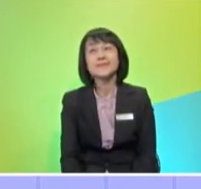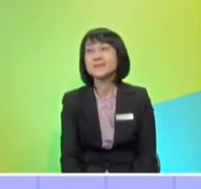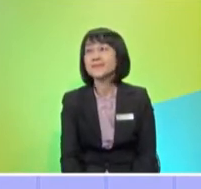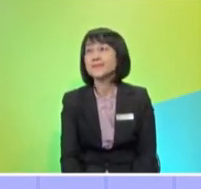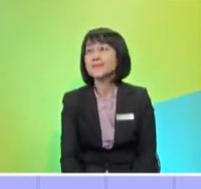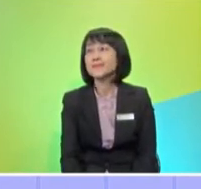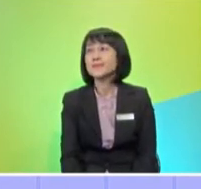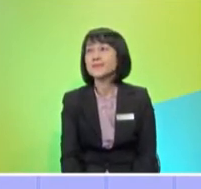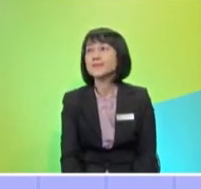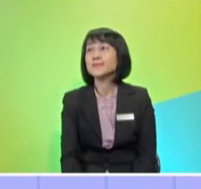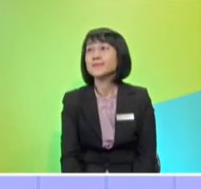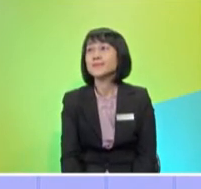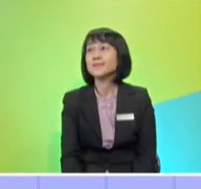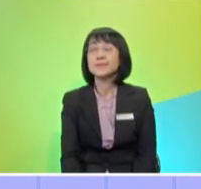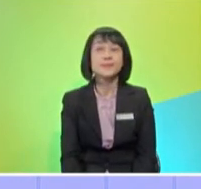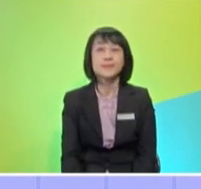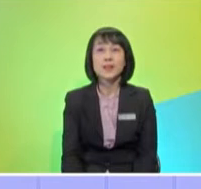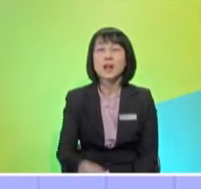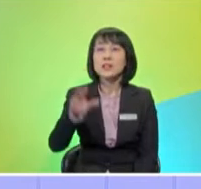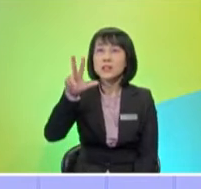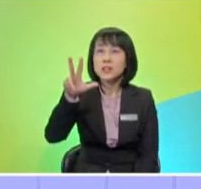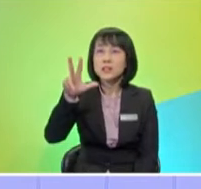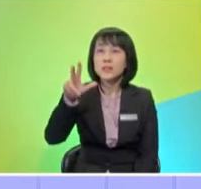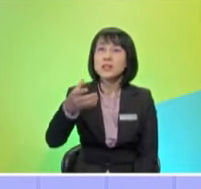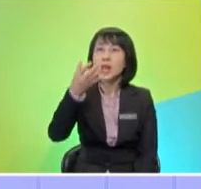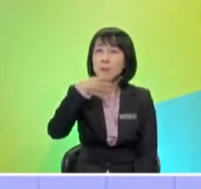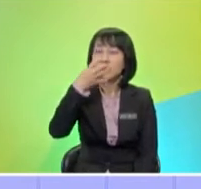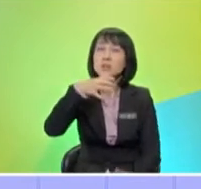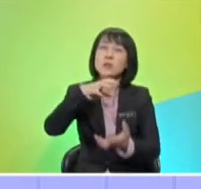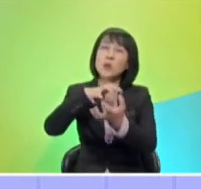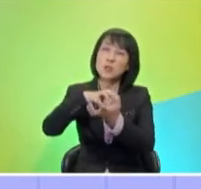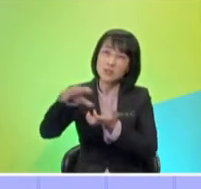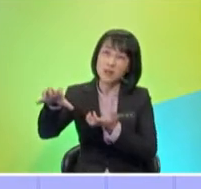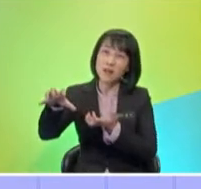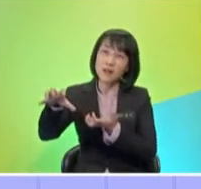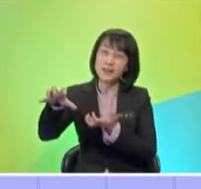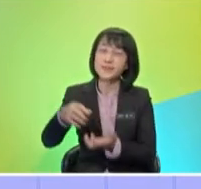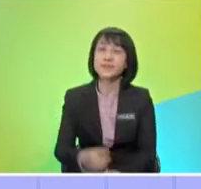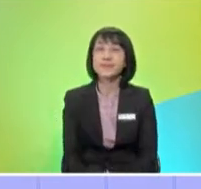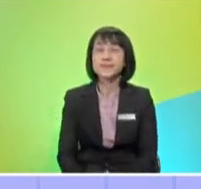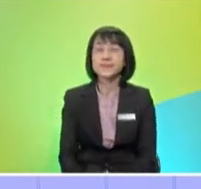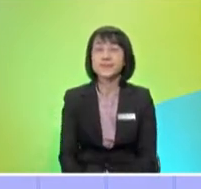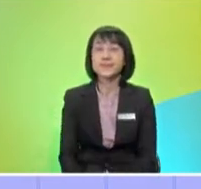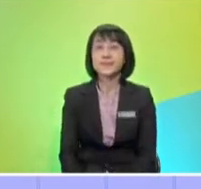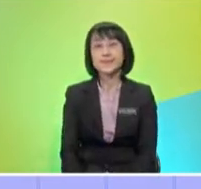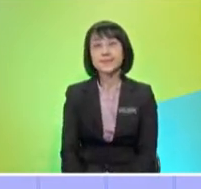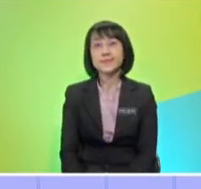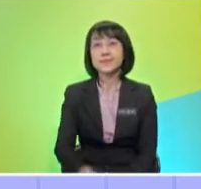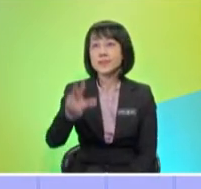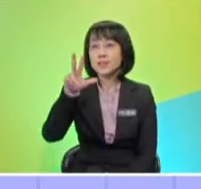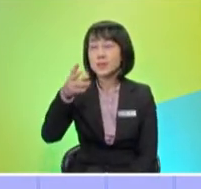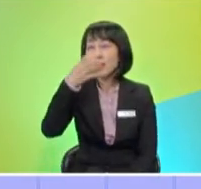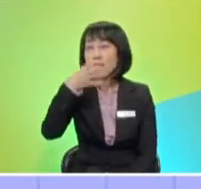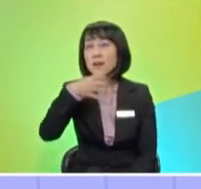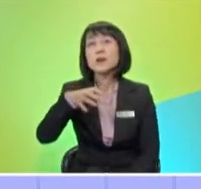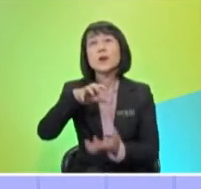yang 3 biji Apple nih Rusak maksudnya busuk Oke didapati 3 biji daripada Apple ini telah